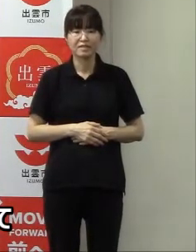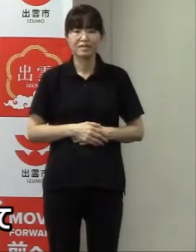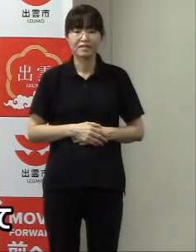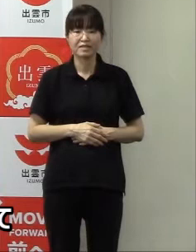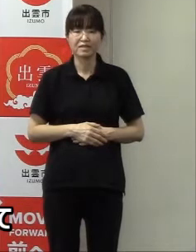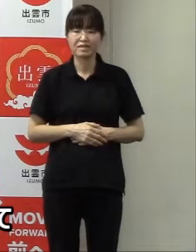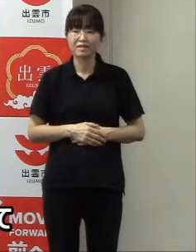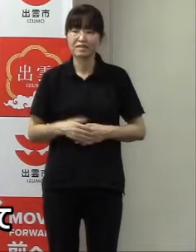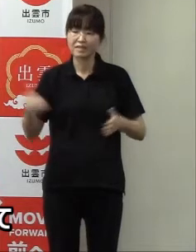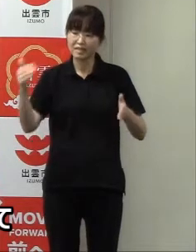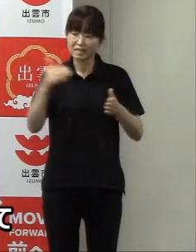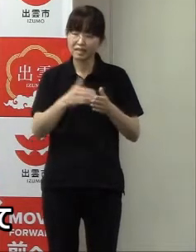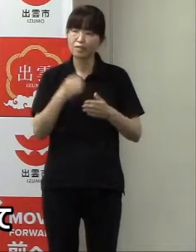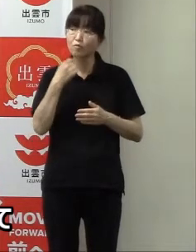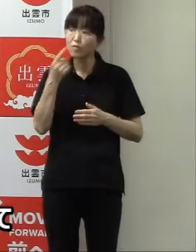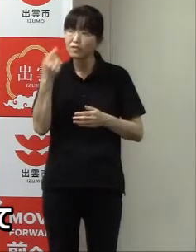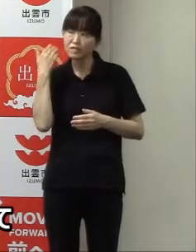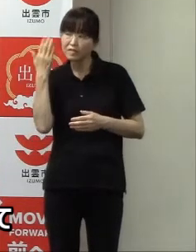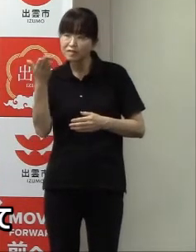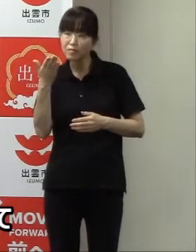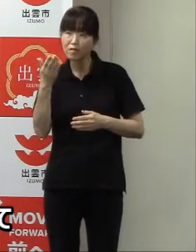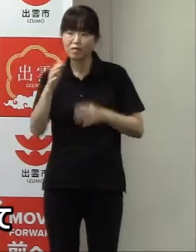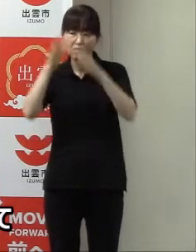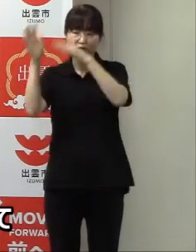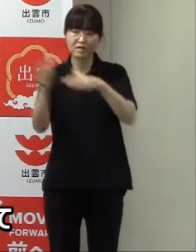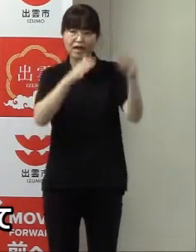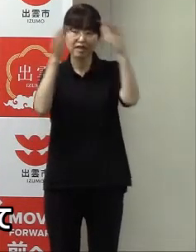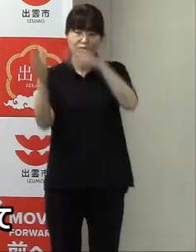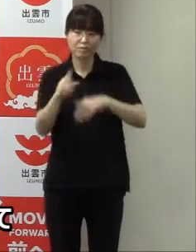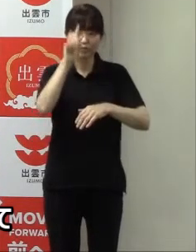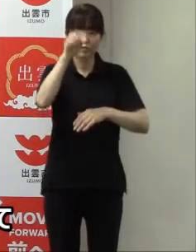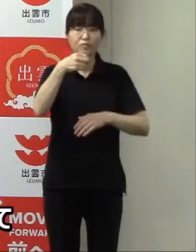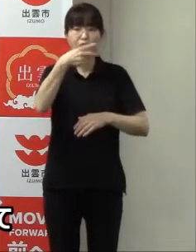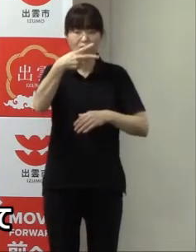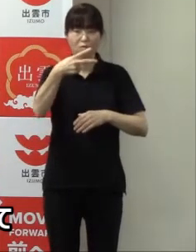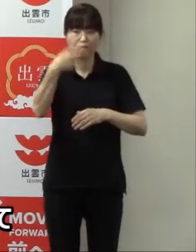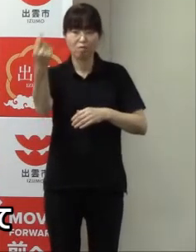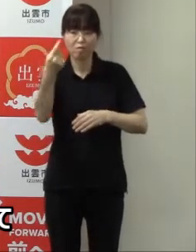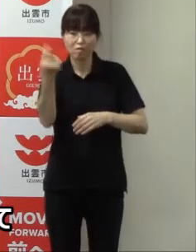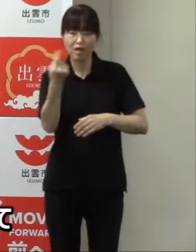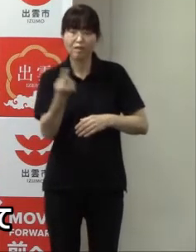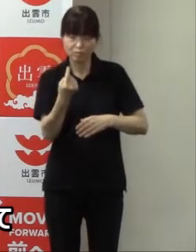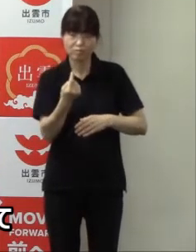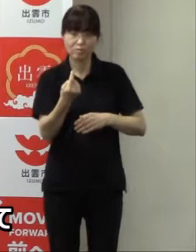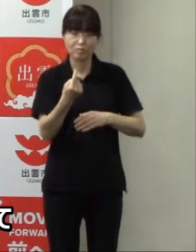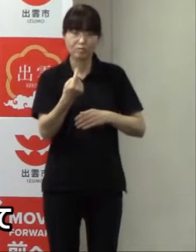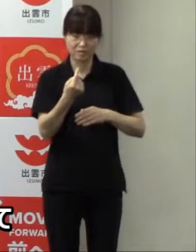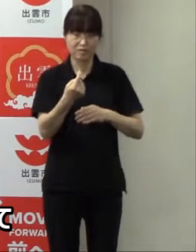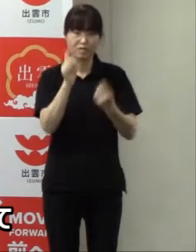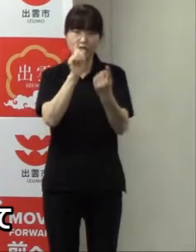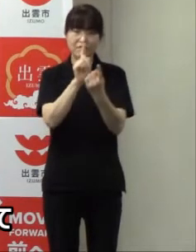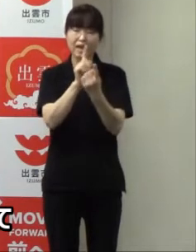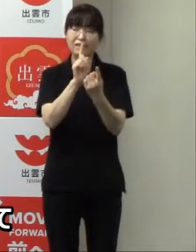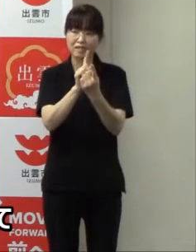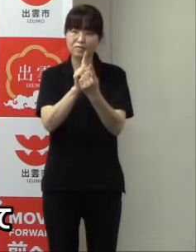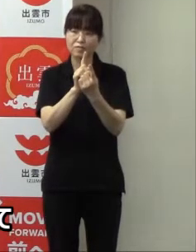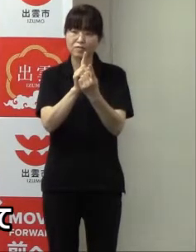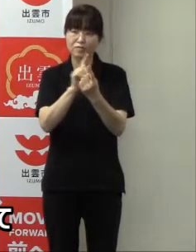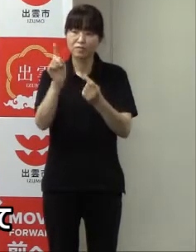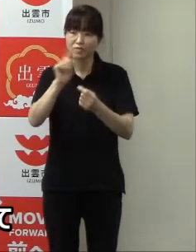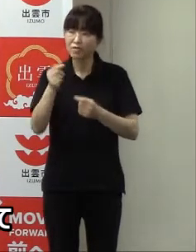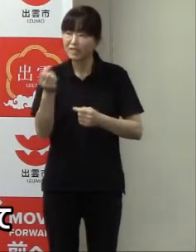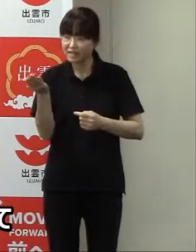最後に点になりますけど、台風12号が来ますけど、対策等々